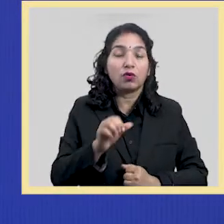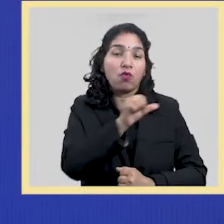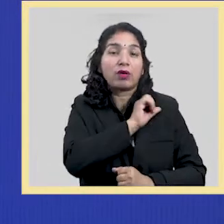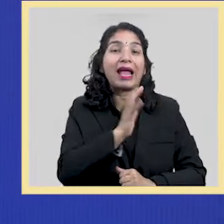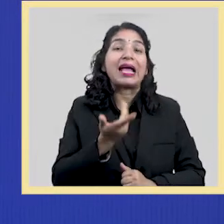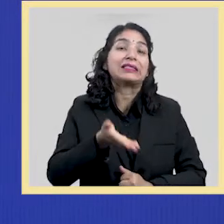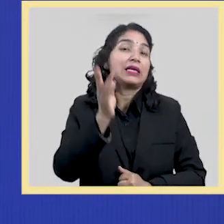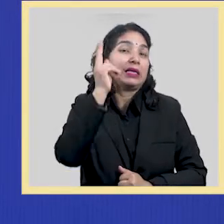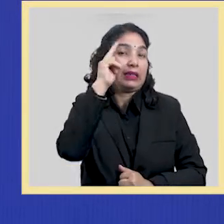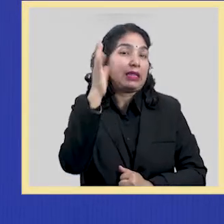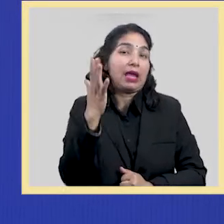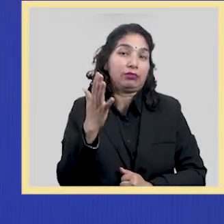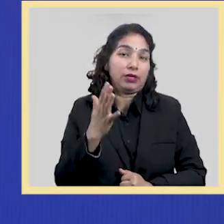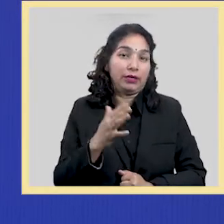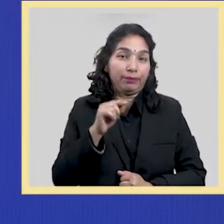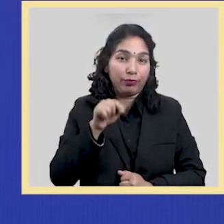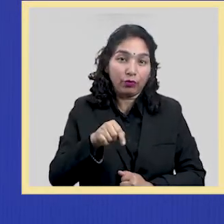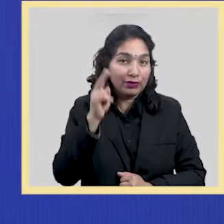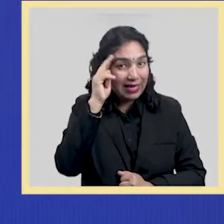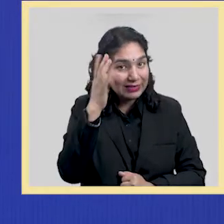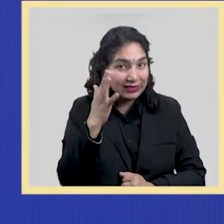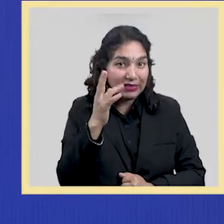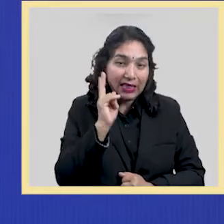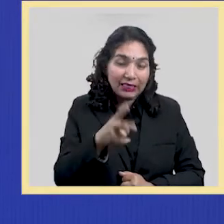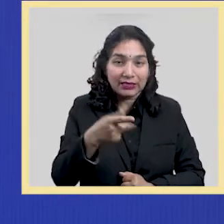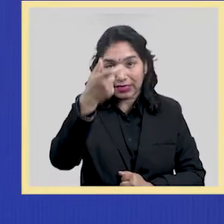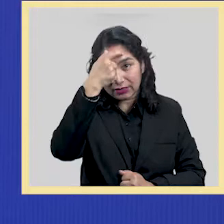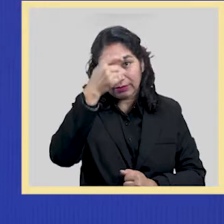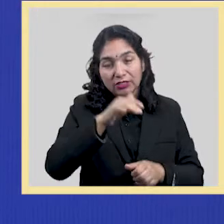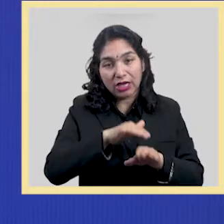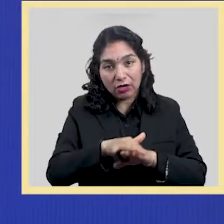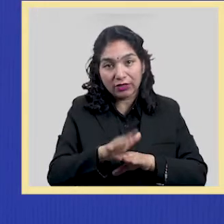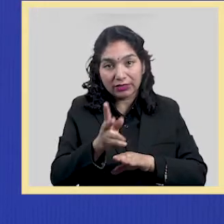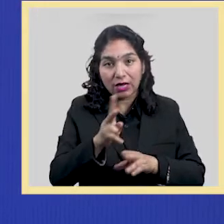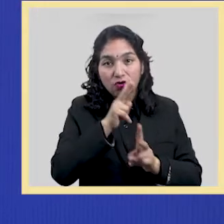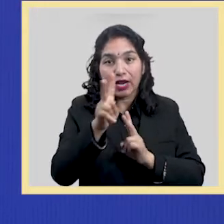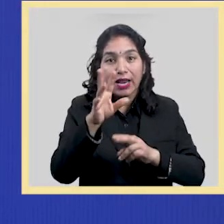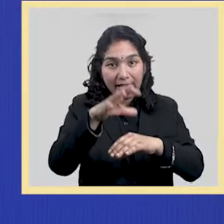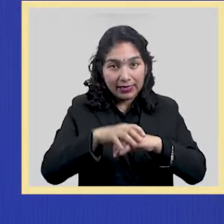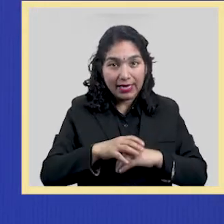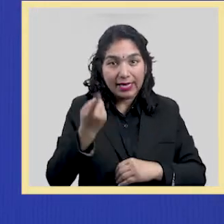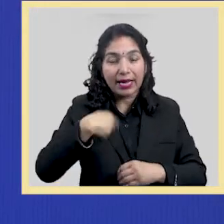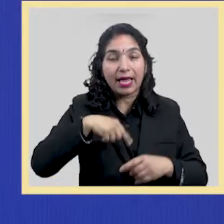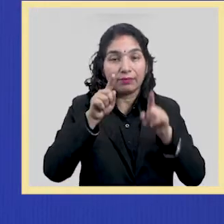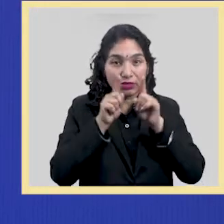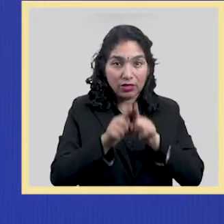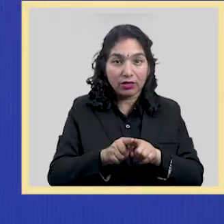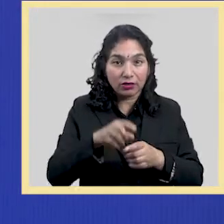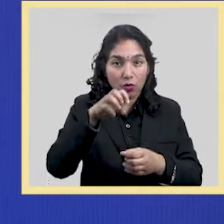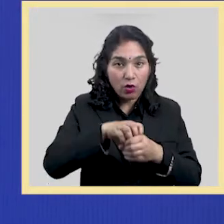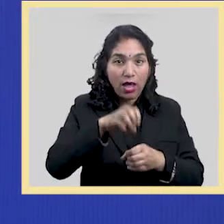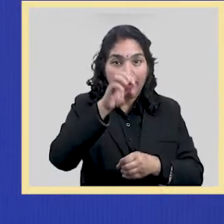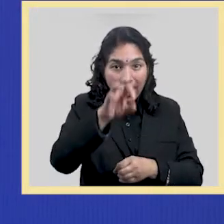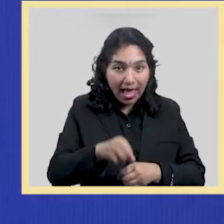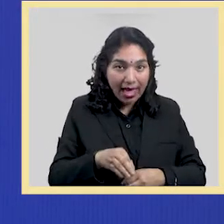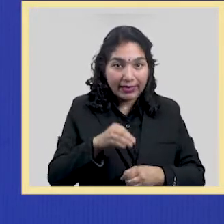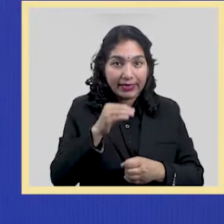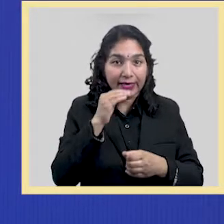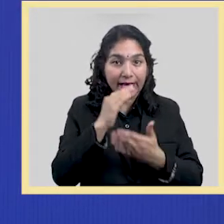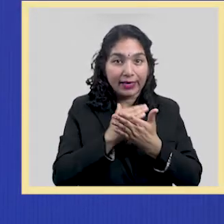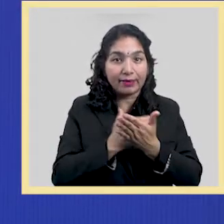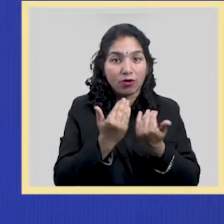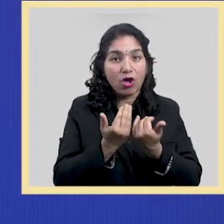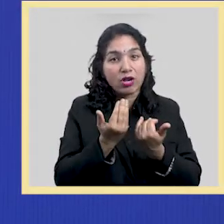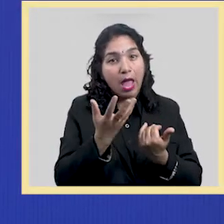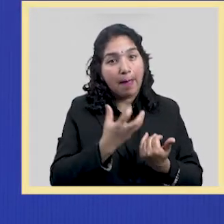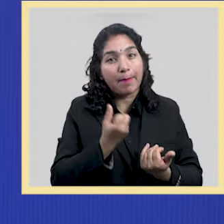उहाँहरूले कहाँ जान्ने थाहा हुँदैन, उहाँहरूलाई आफ्नो त्यो थाहा छैन. यस्ता संस्थाहरूले चाहिँ यस्तो कुराहरूलाई चाहिँ ल्याएर हामी समक्ष ओडामा आएर यस्तो कार्यक्रम गर्नु पाए